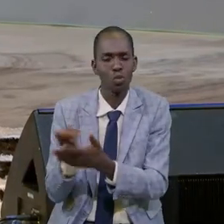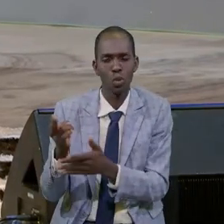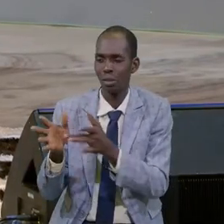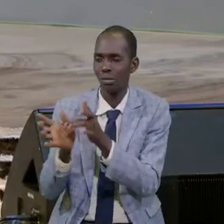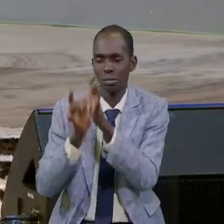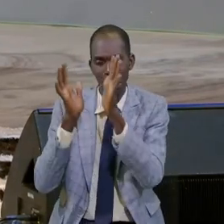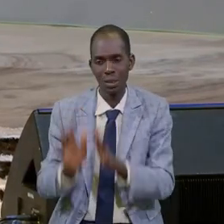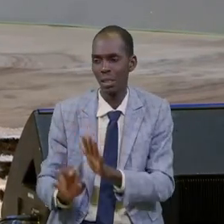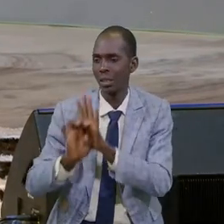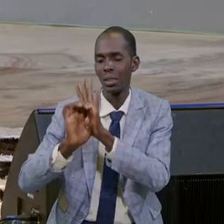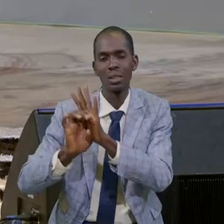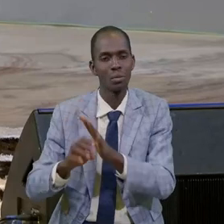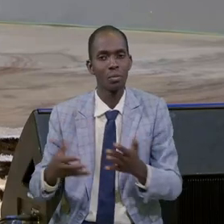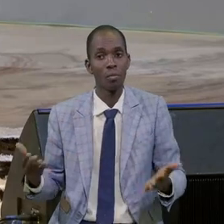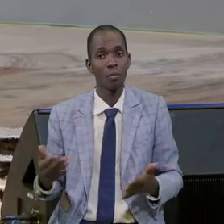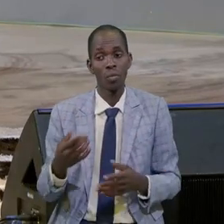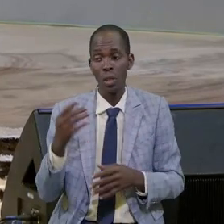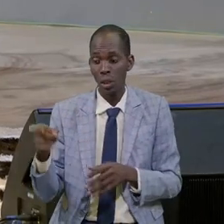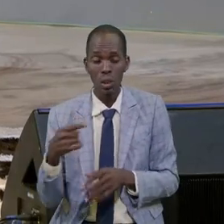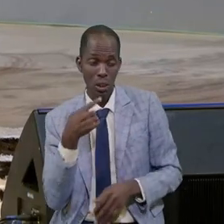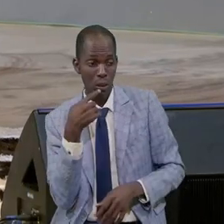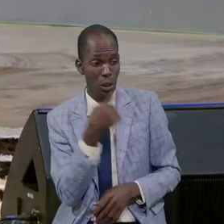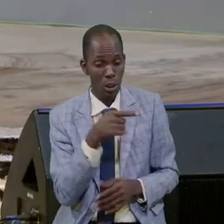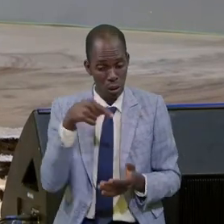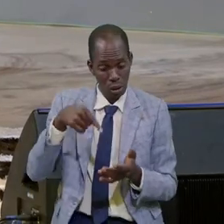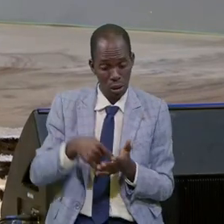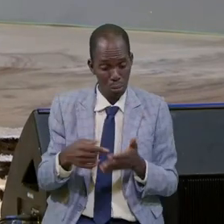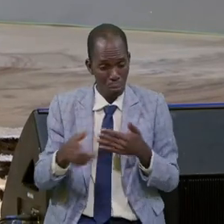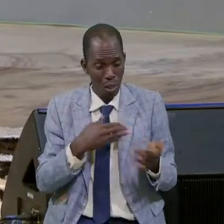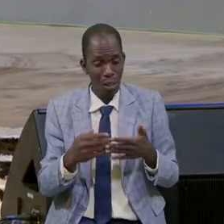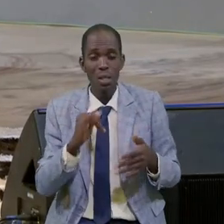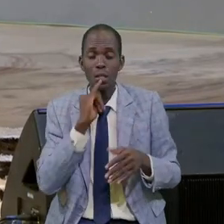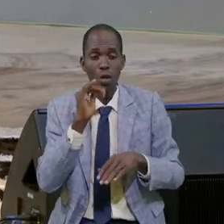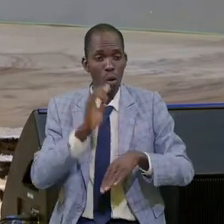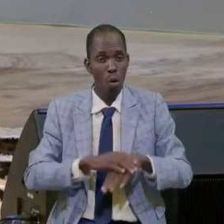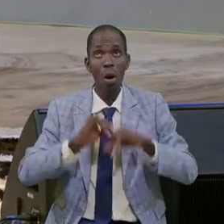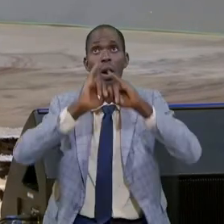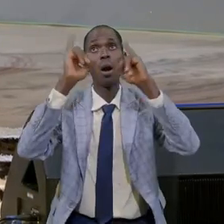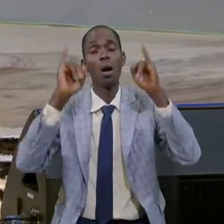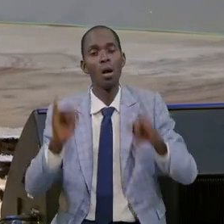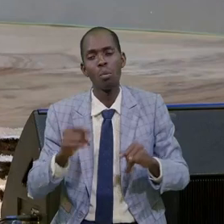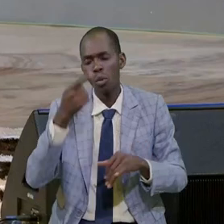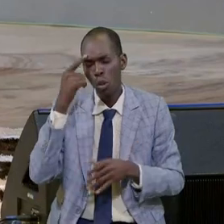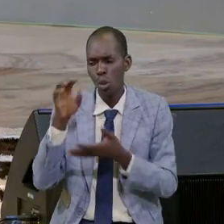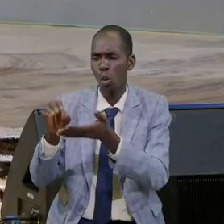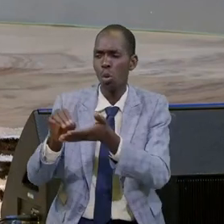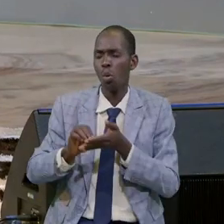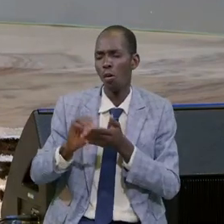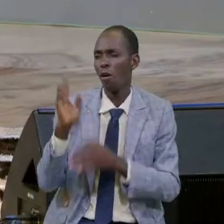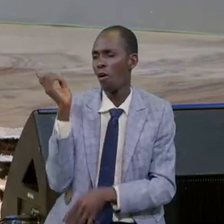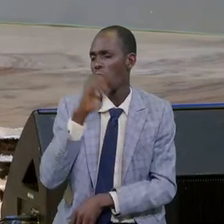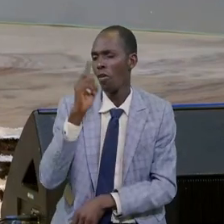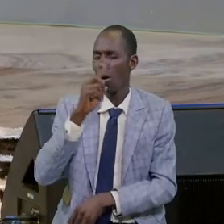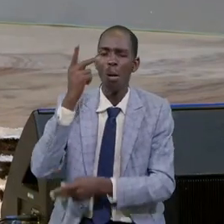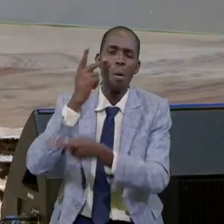vie non chrétien. Mais que ceci est sacrifié aux idoles, parce que leurs idoles, leurs faux prophètes leur ont dit